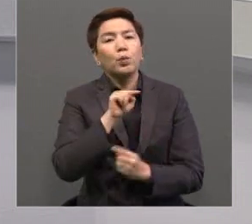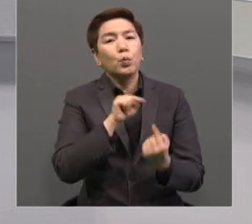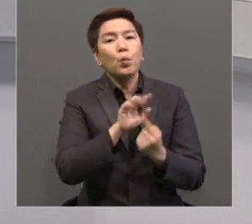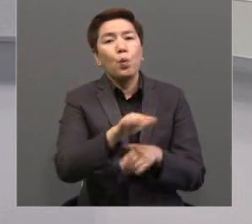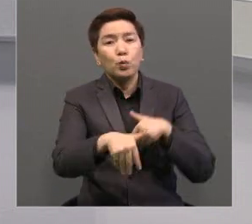ชนด้วยอ่ะนะฮะ